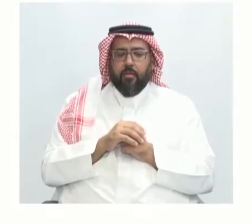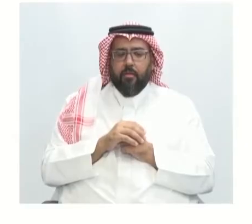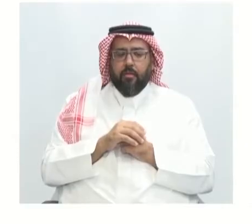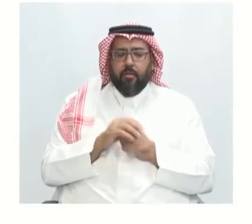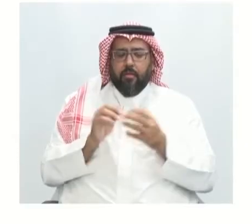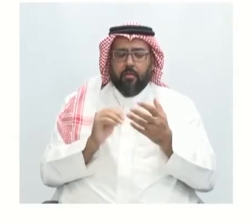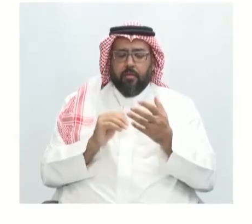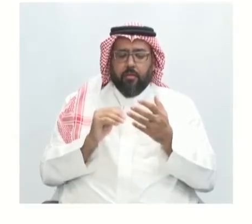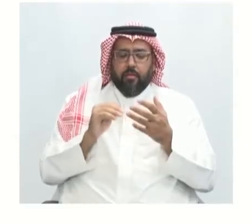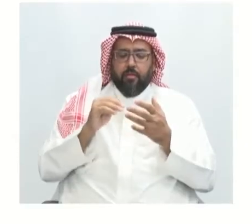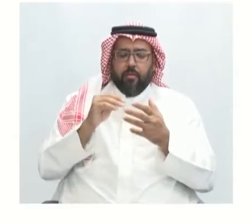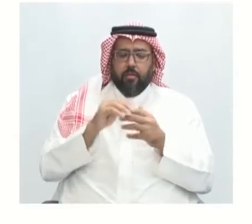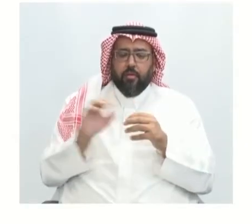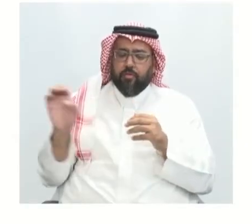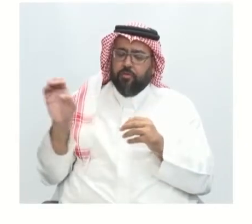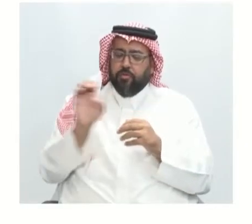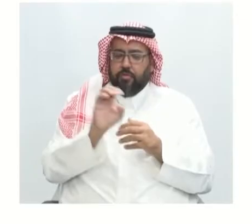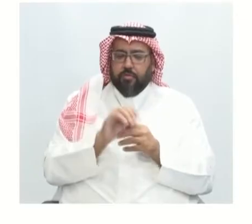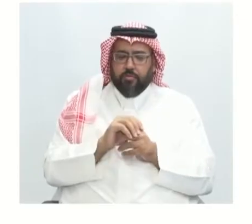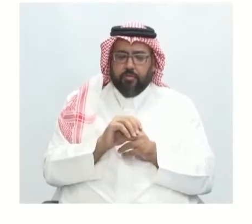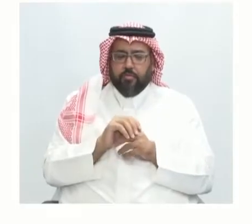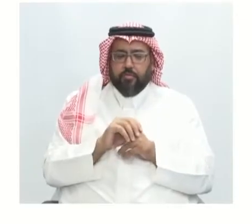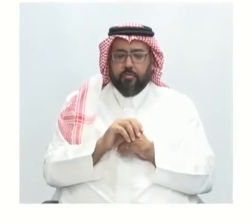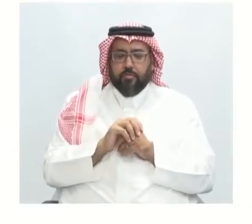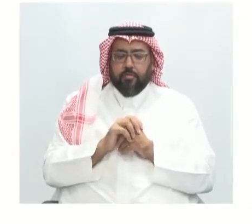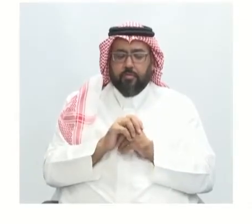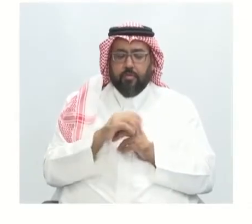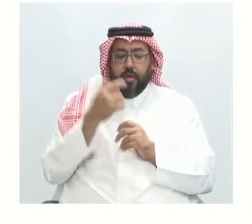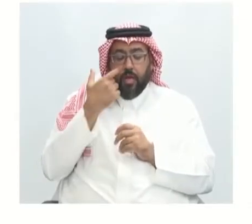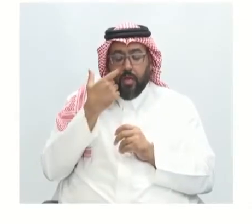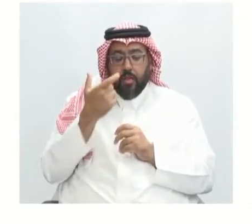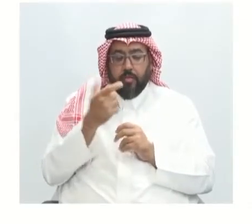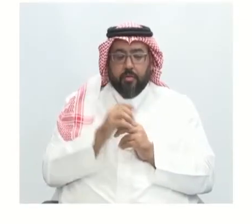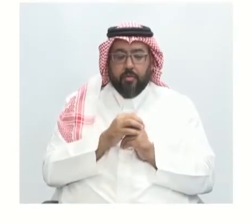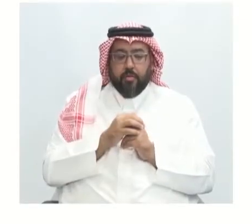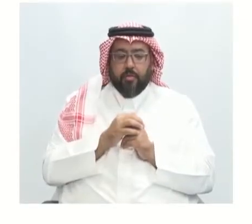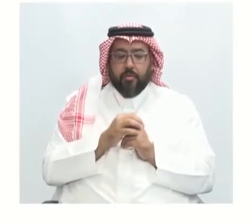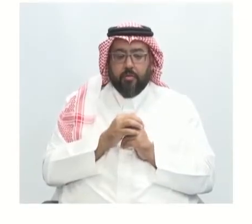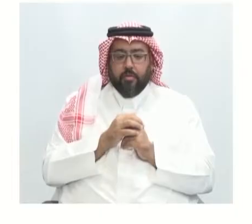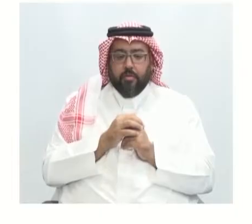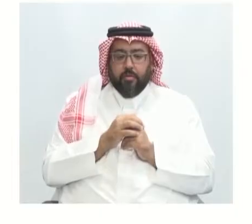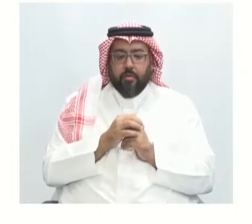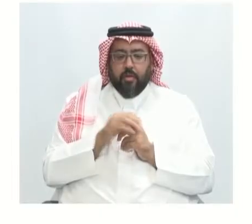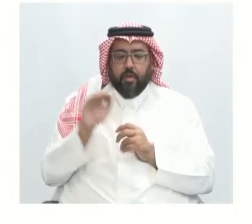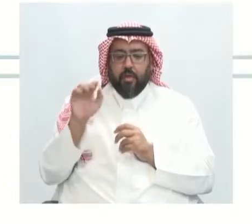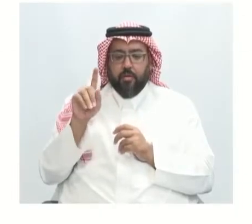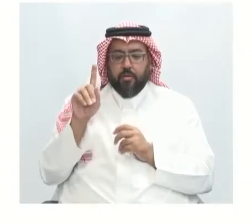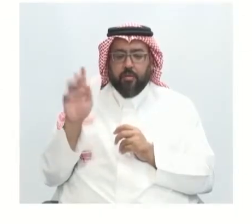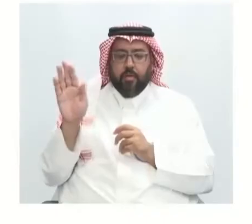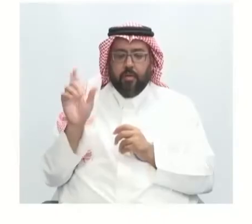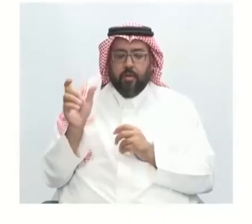عده جمل فننتبه لها جيدا حبس